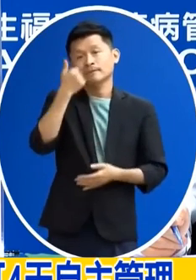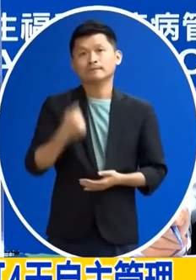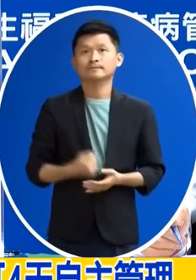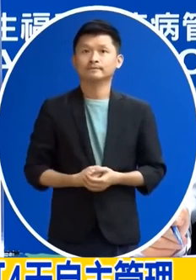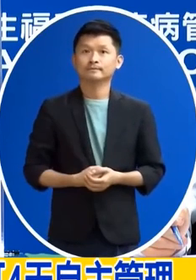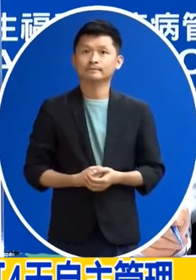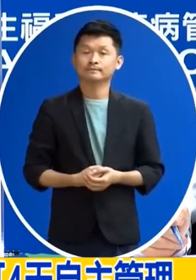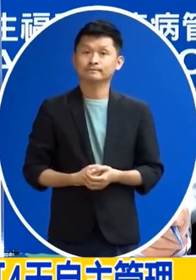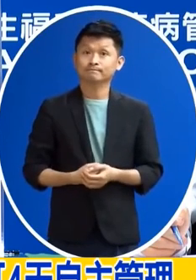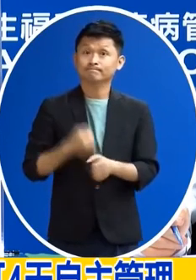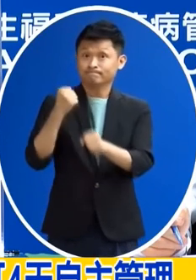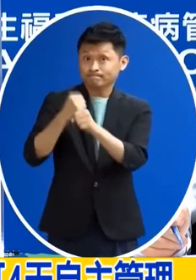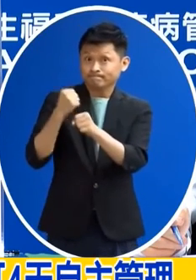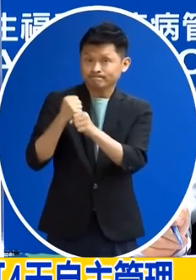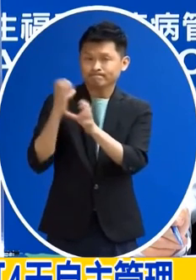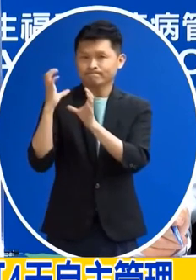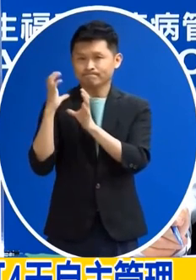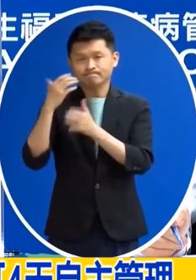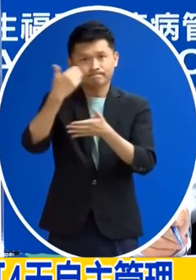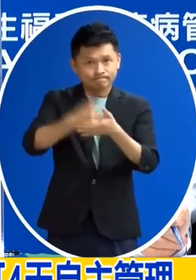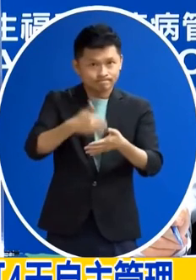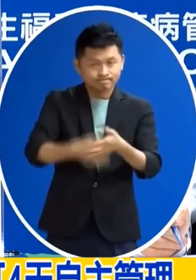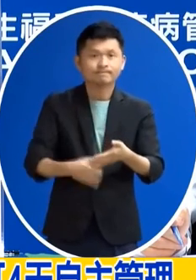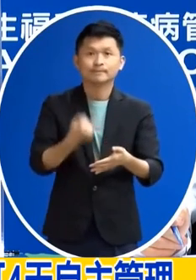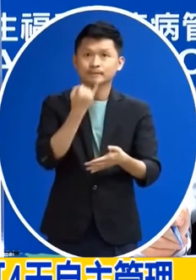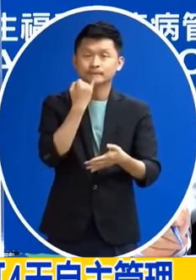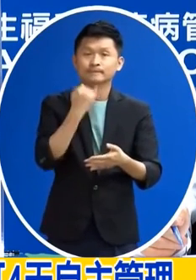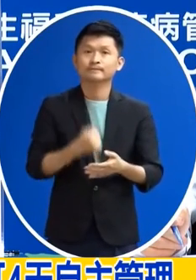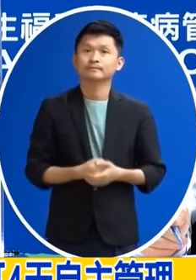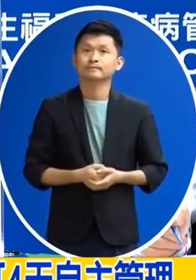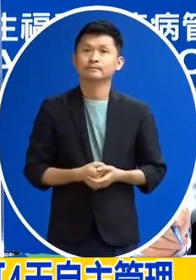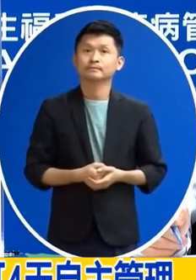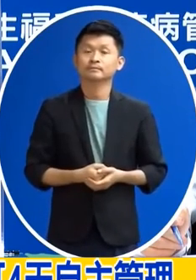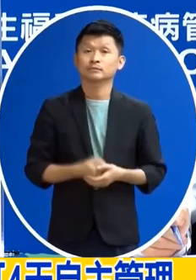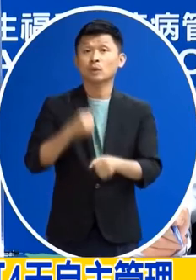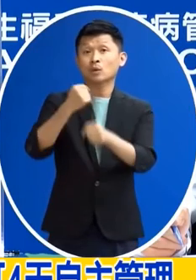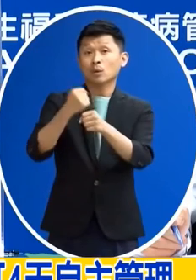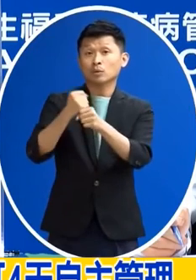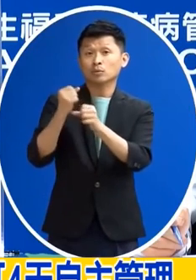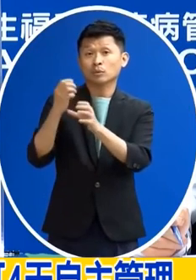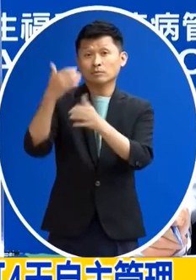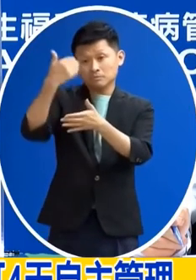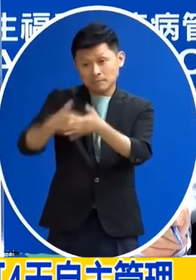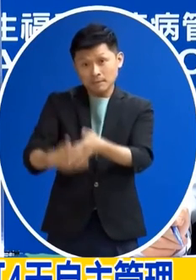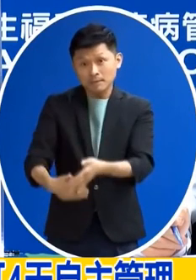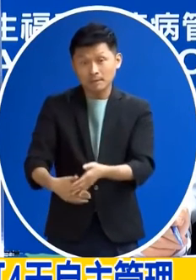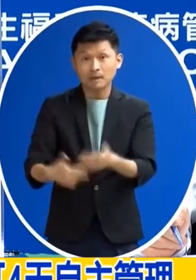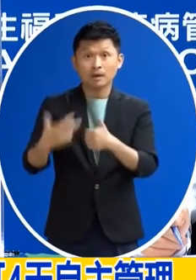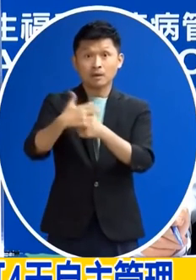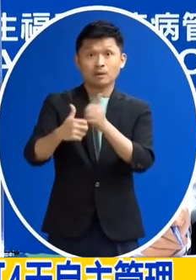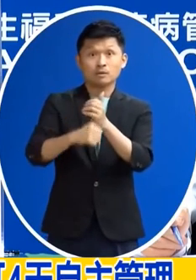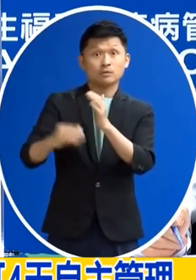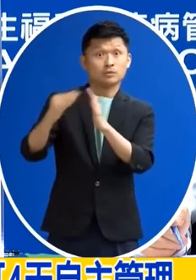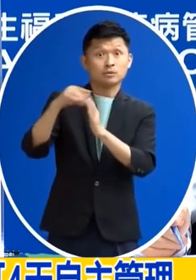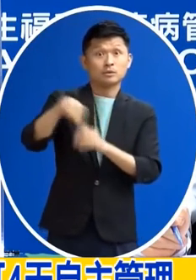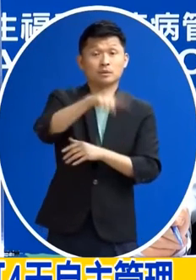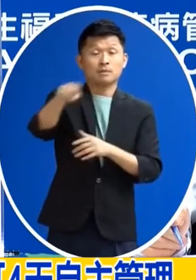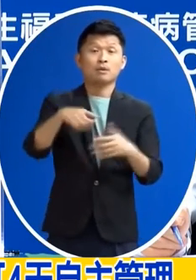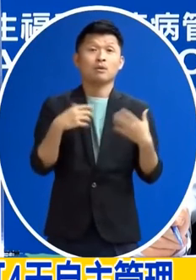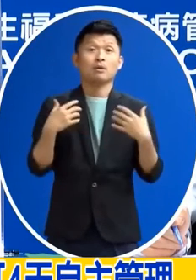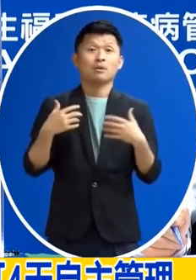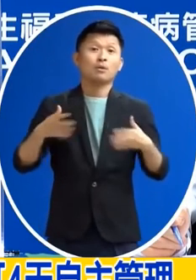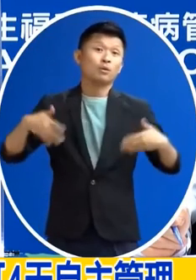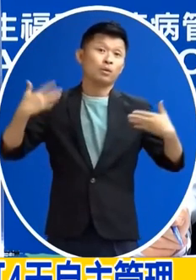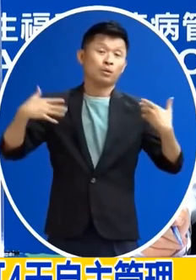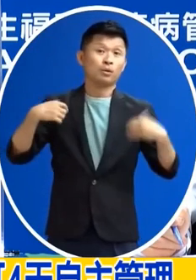工作相对的会减轻这一方面，但是这方面工作减轻并不代表卫生单位的工作就减轻